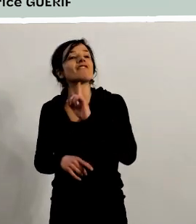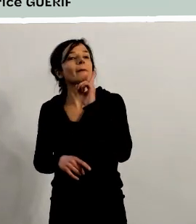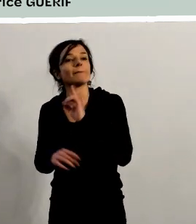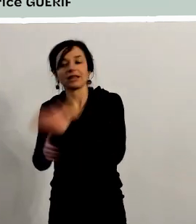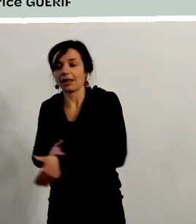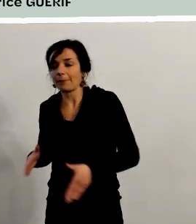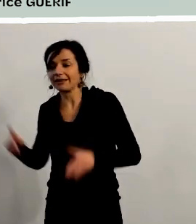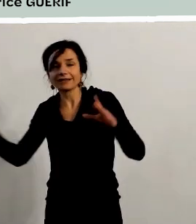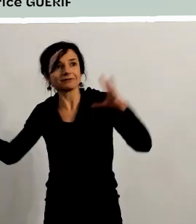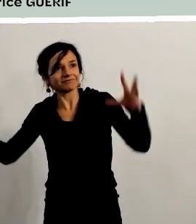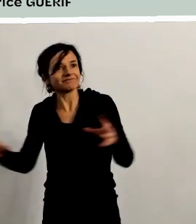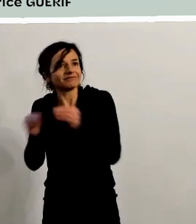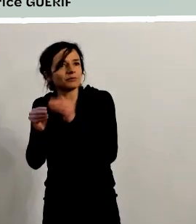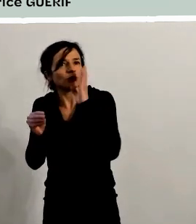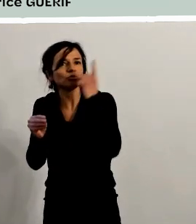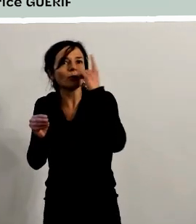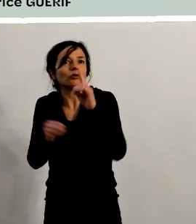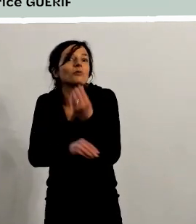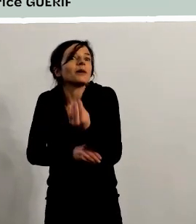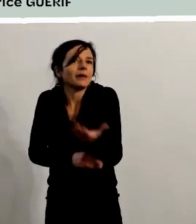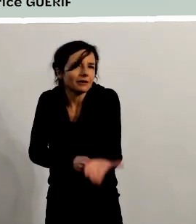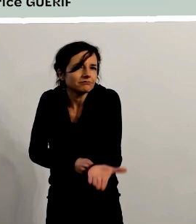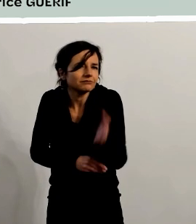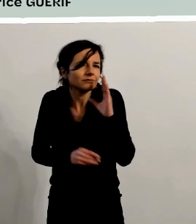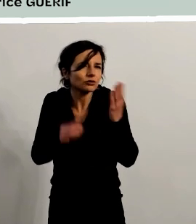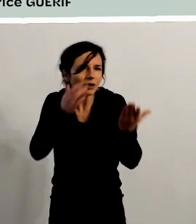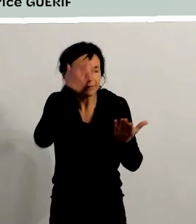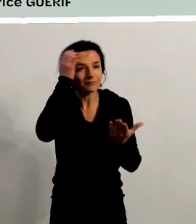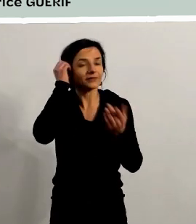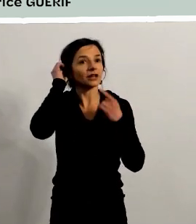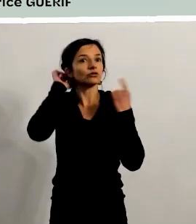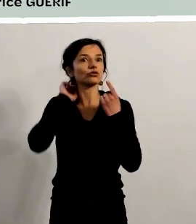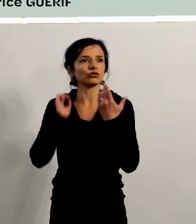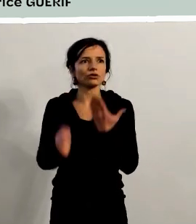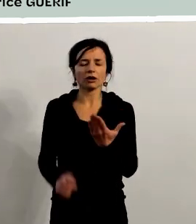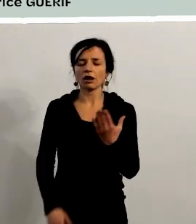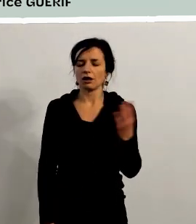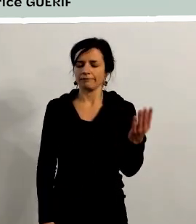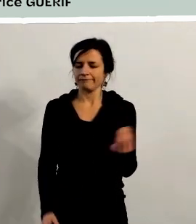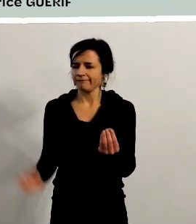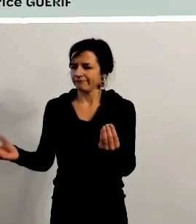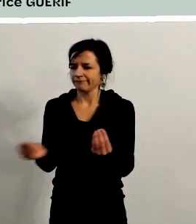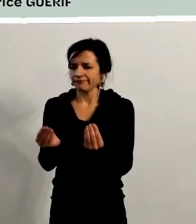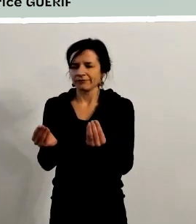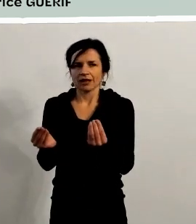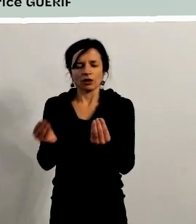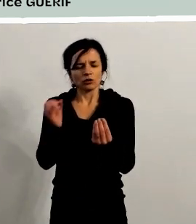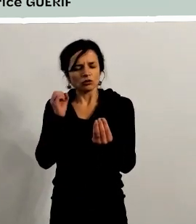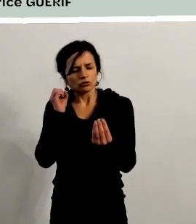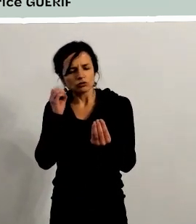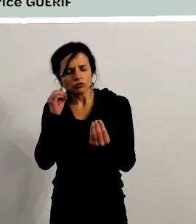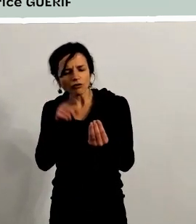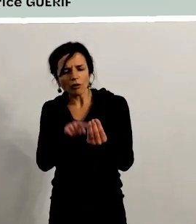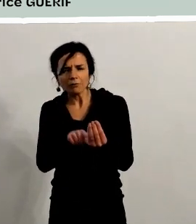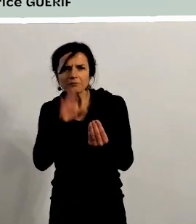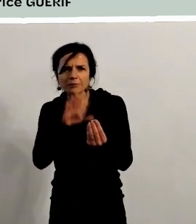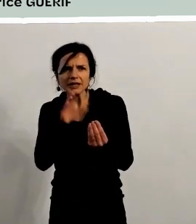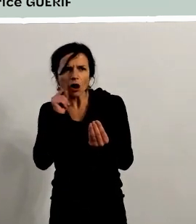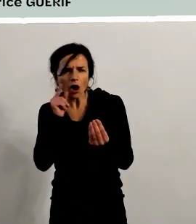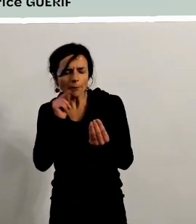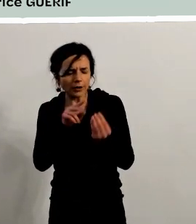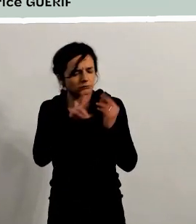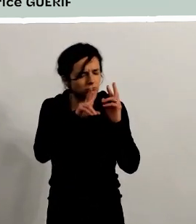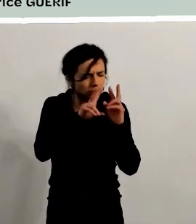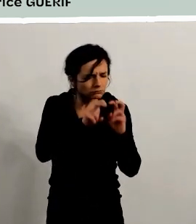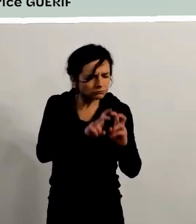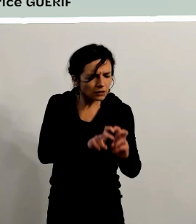de ces 2 gamètes, on a surtout des éléments d'information beaucoup plus clairs sur le spermatozoïde et sur